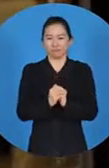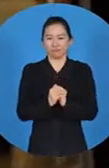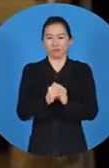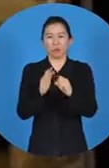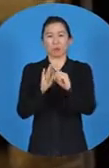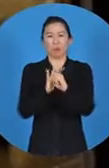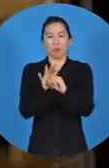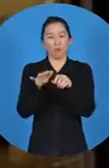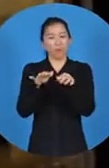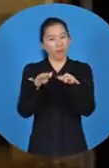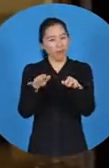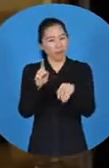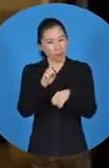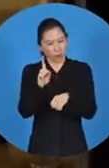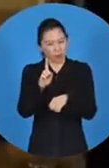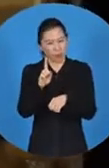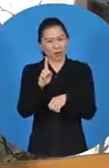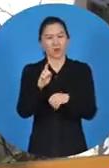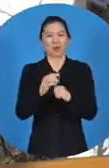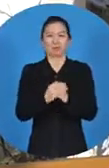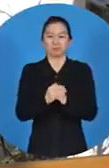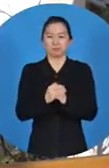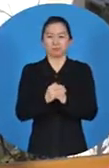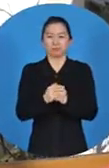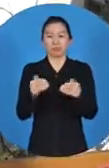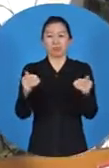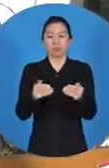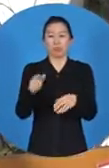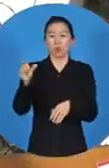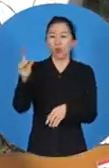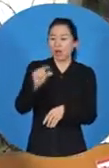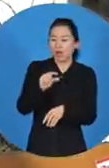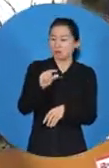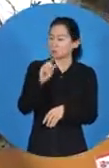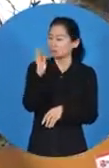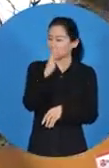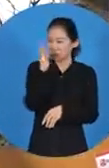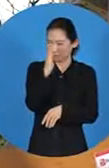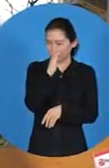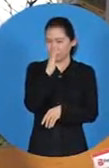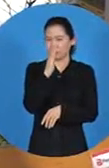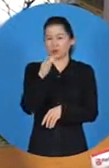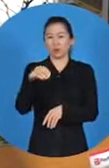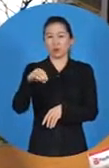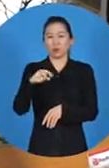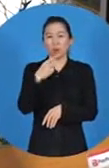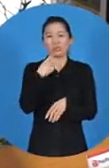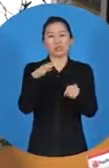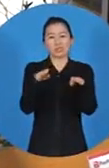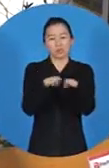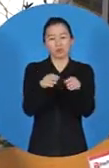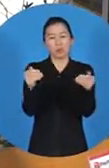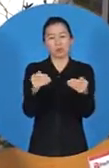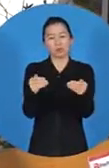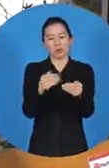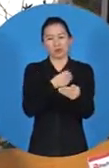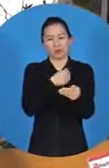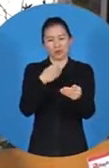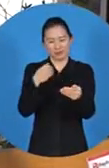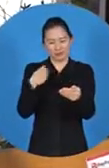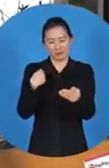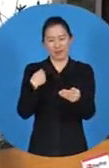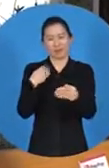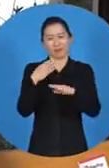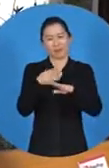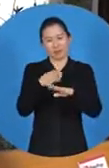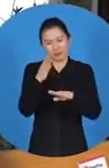禍で影響はあったのでしょうか。 そんなに激減することもなく、週末とかも入れていただいて使ってい